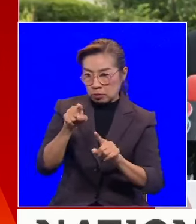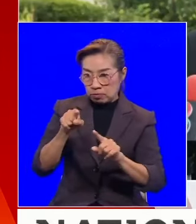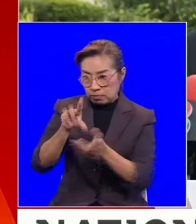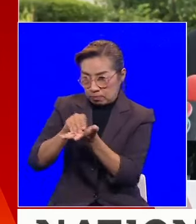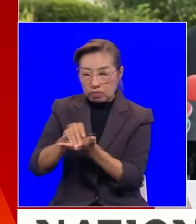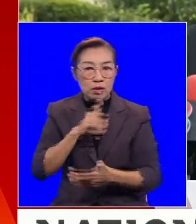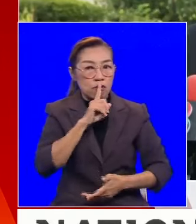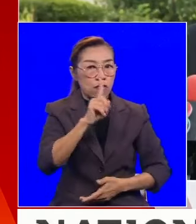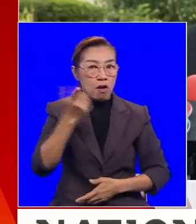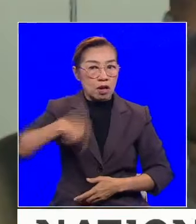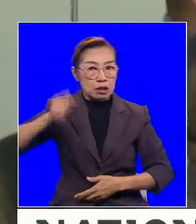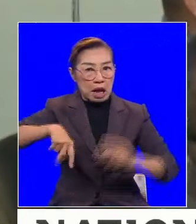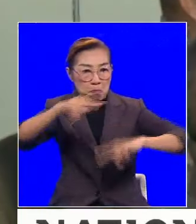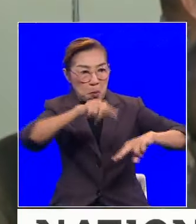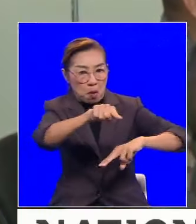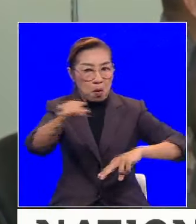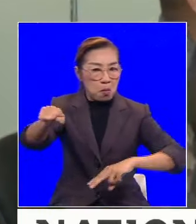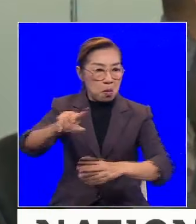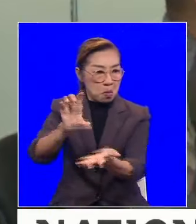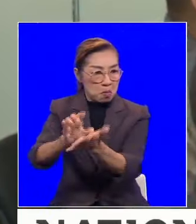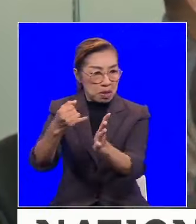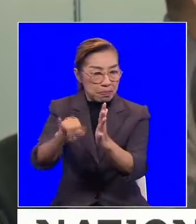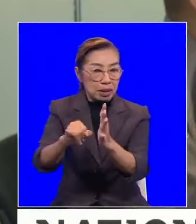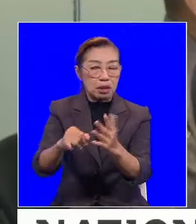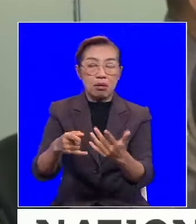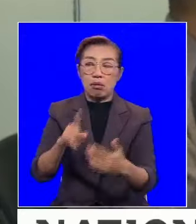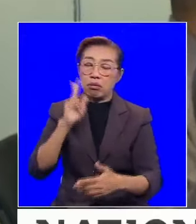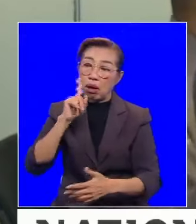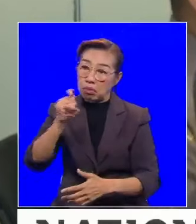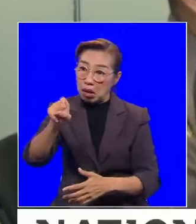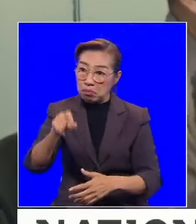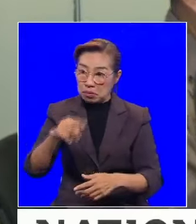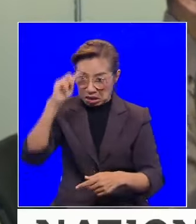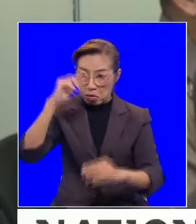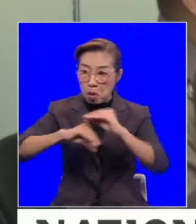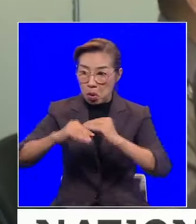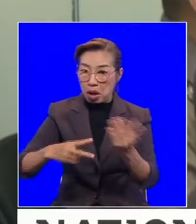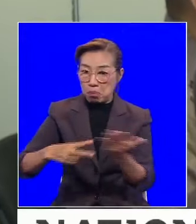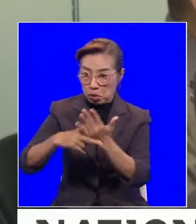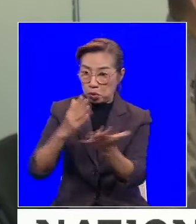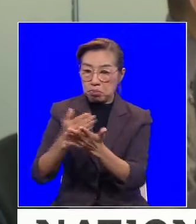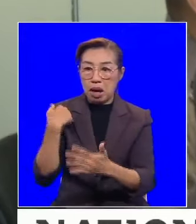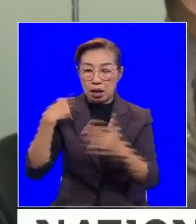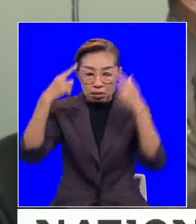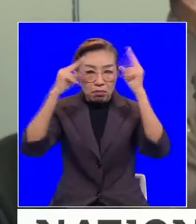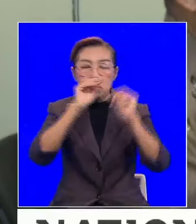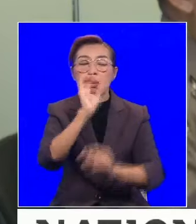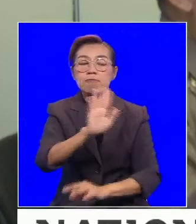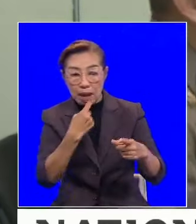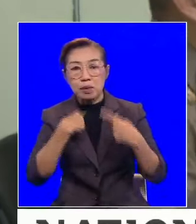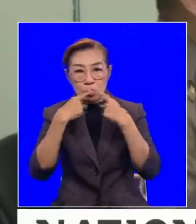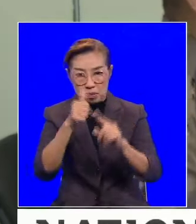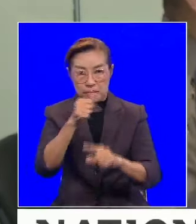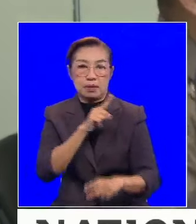ยนะท่านนายกบอกว่าท่านมั่นใจในความสุจริตและมั่นใจที่มาที่ไปของโครงการนี้และก็เป็นหน้าที่ของรัฐบาลที่ต้องตอบทุกข้อสงสัยค่ะ